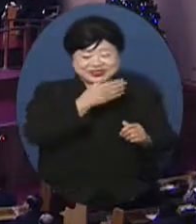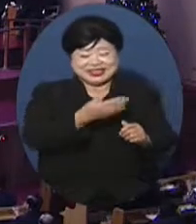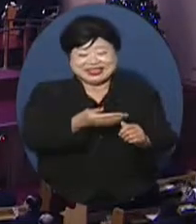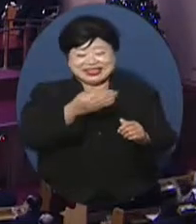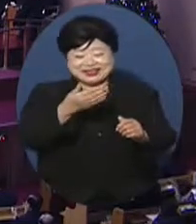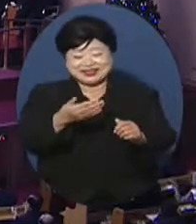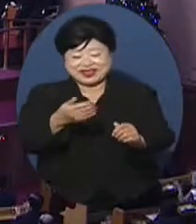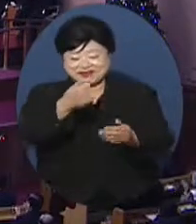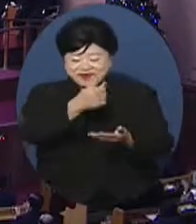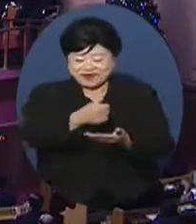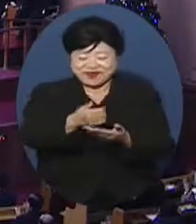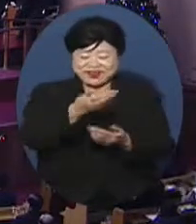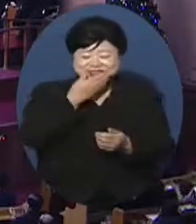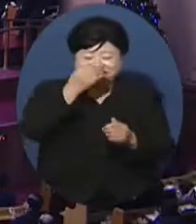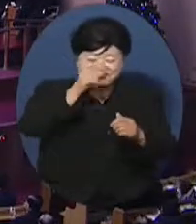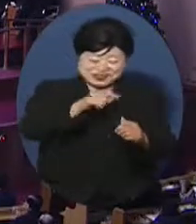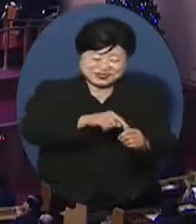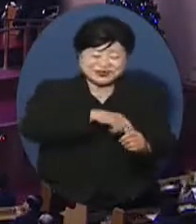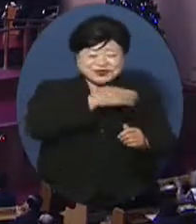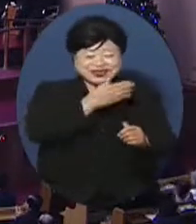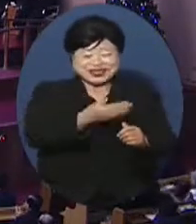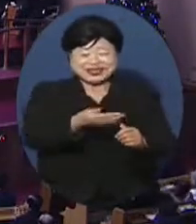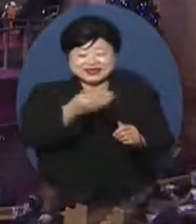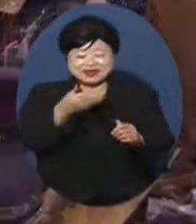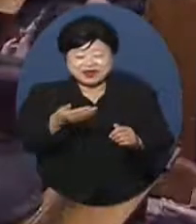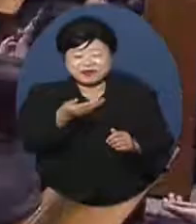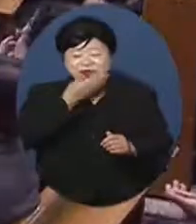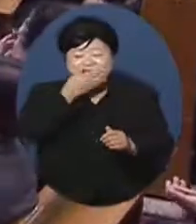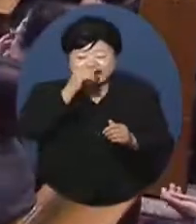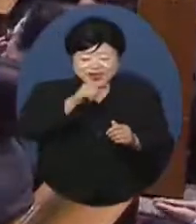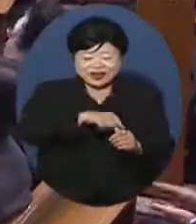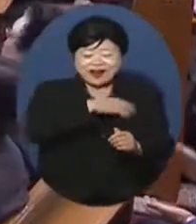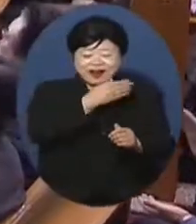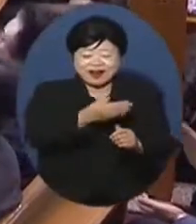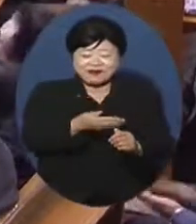lee 으 na